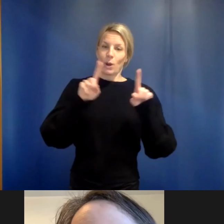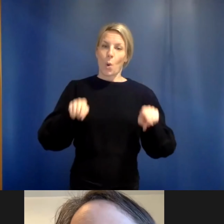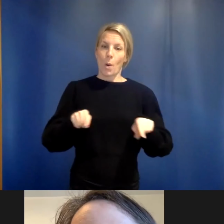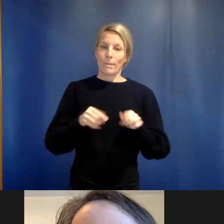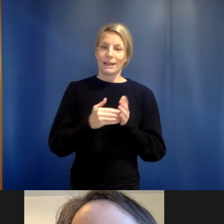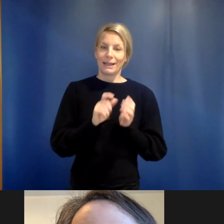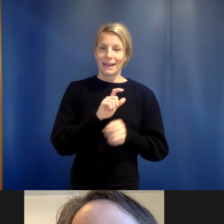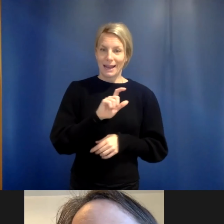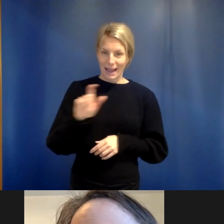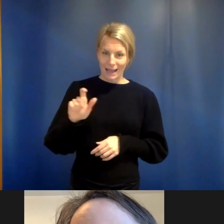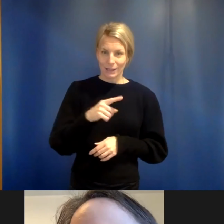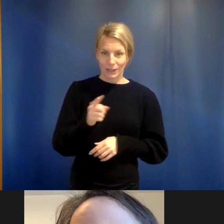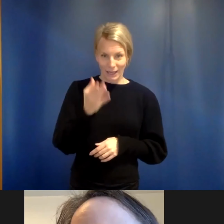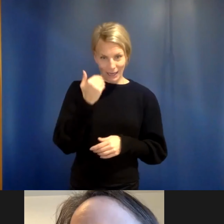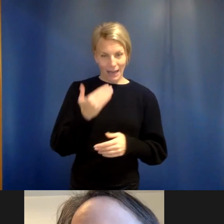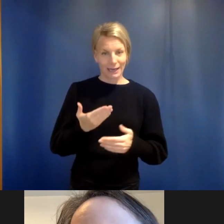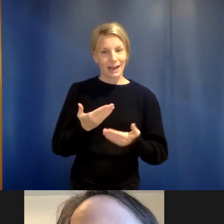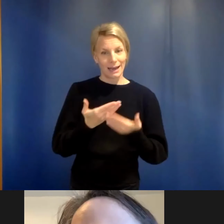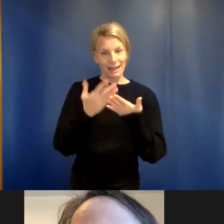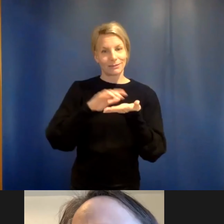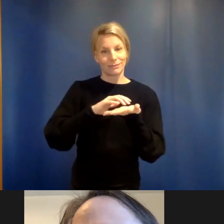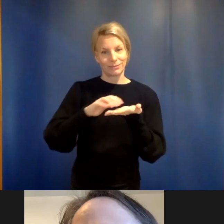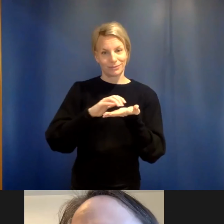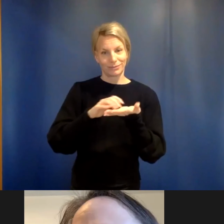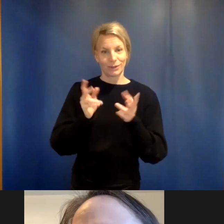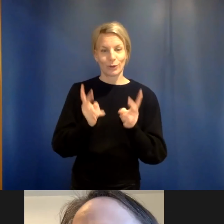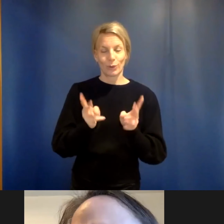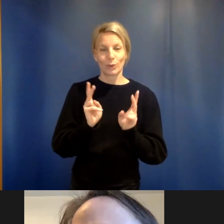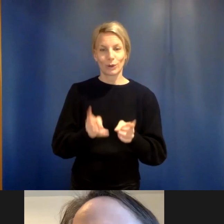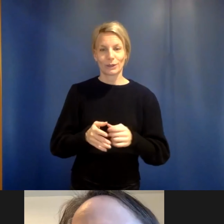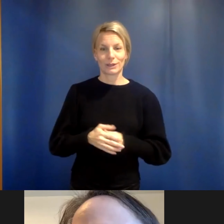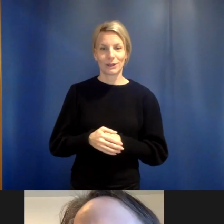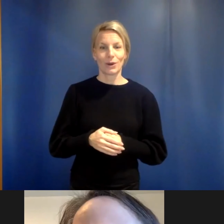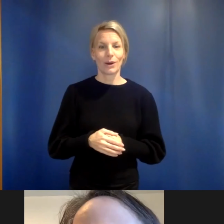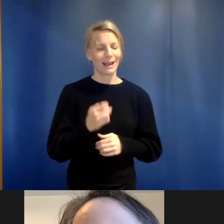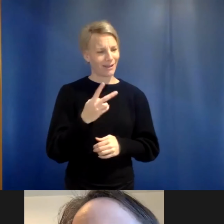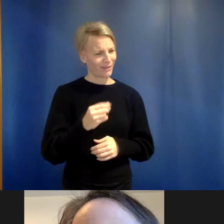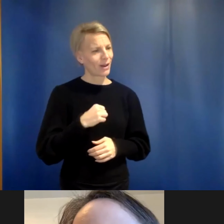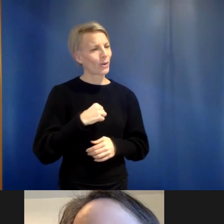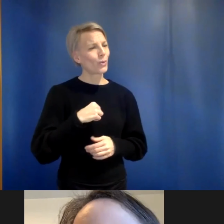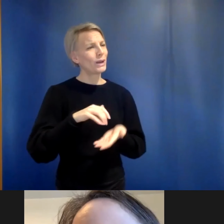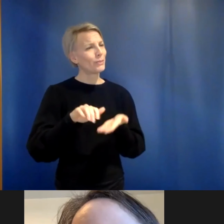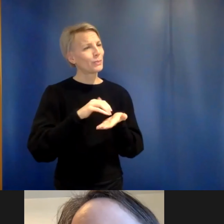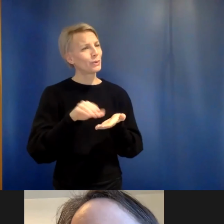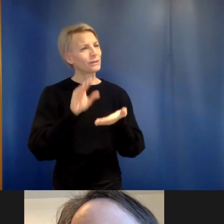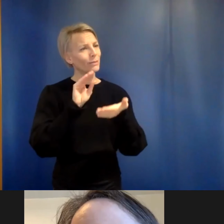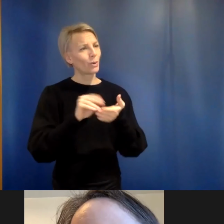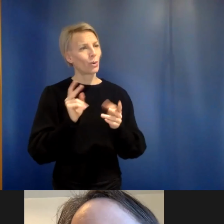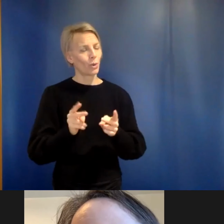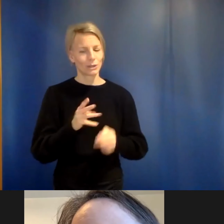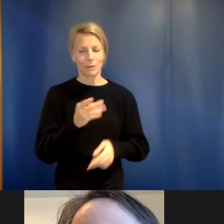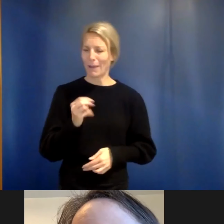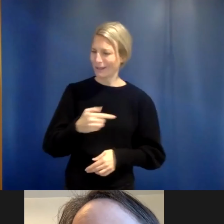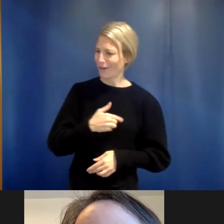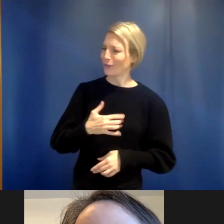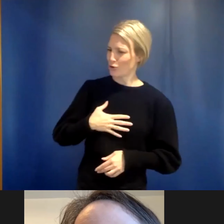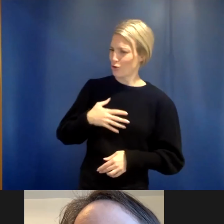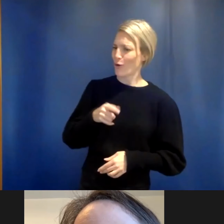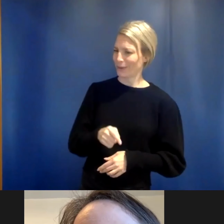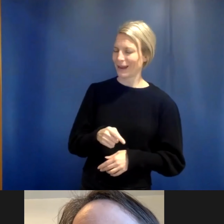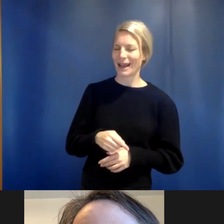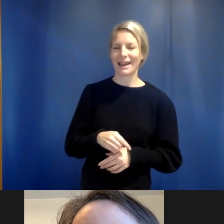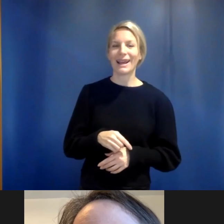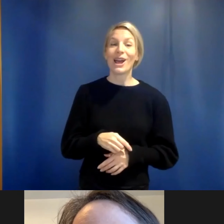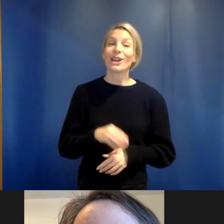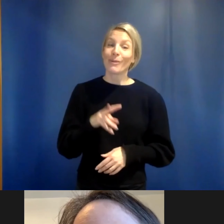punktskrift. Härligt. Jätteförklar det är punktskrift på dem också. Ja visst, det gillar vi. Vi är ju myndigheten för